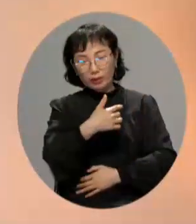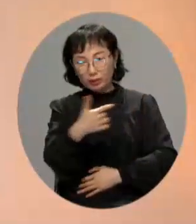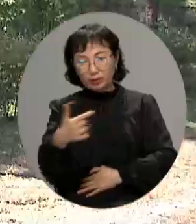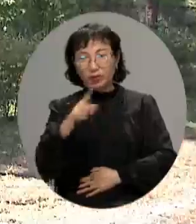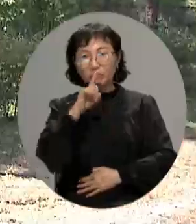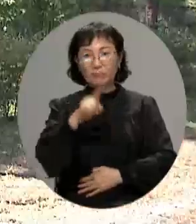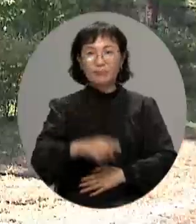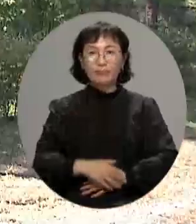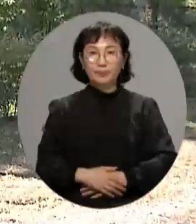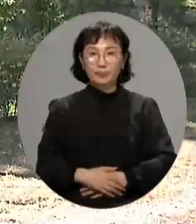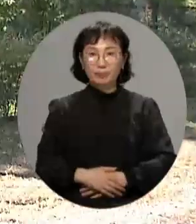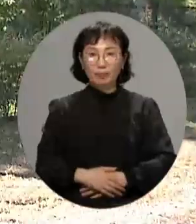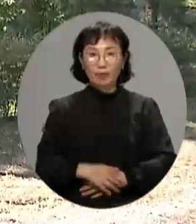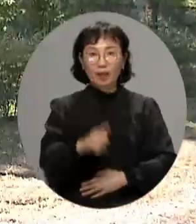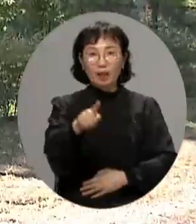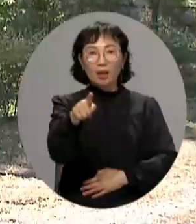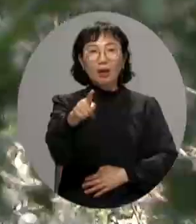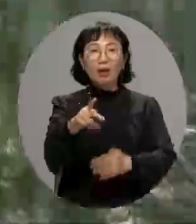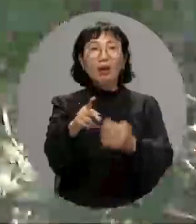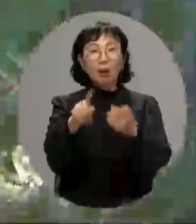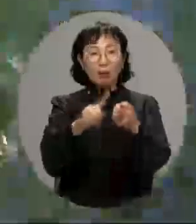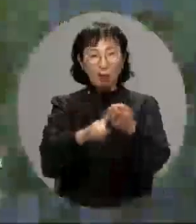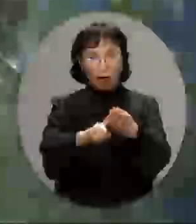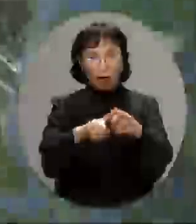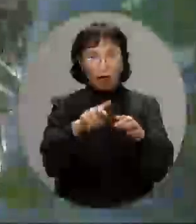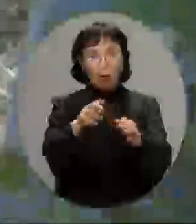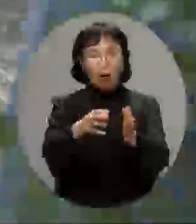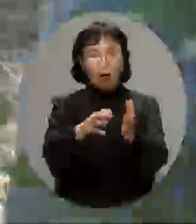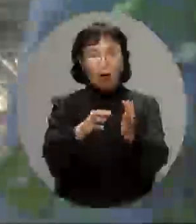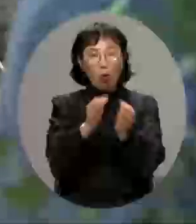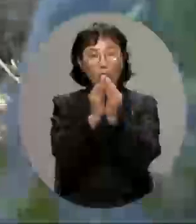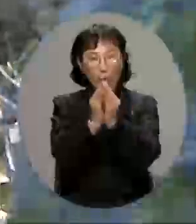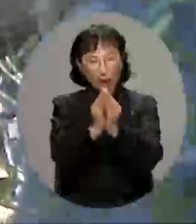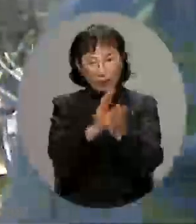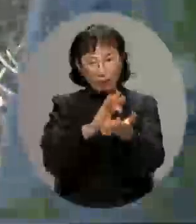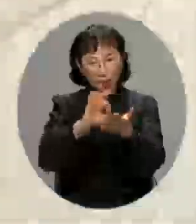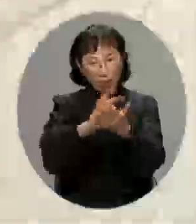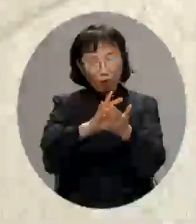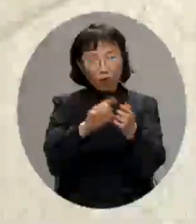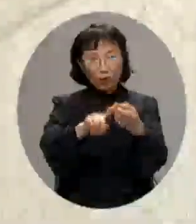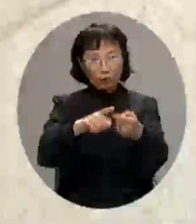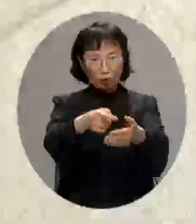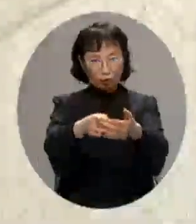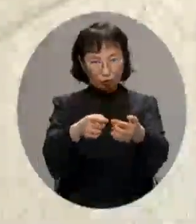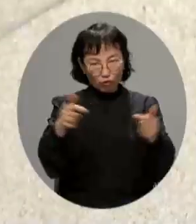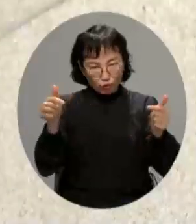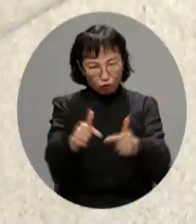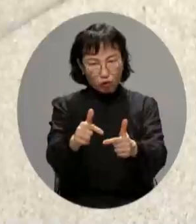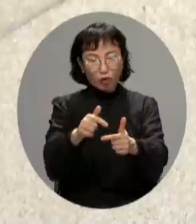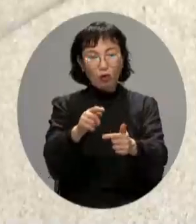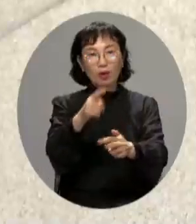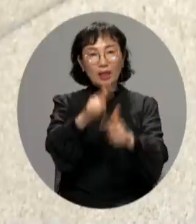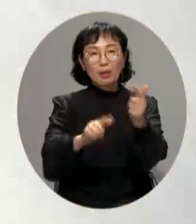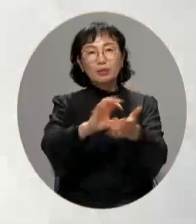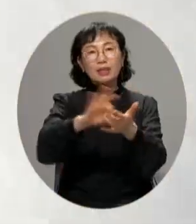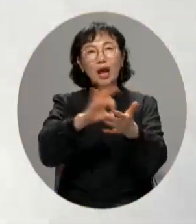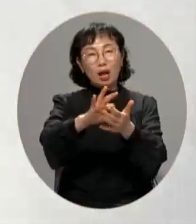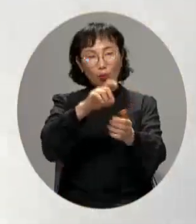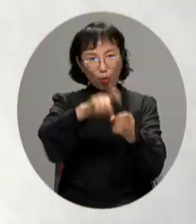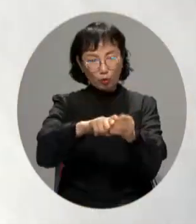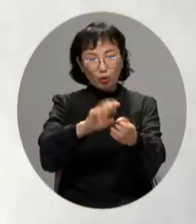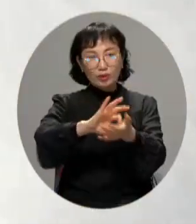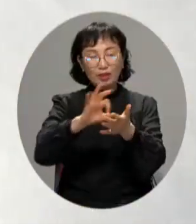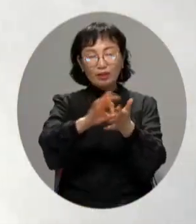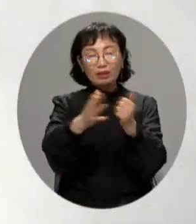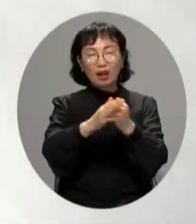현실입니다. 화석연료 사용을 줄인다며 나무를 땔감으로 사용하고 주민들은 분진 피해에 허덕이는 이상한